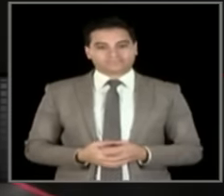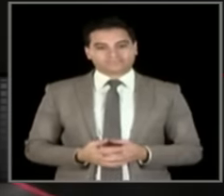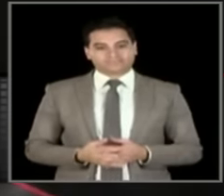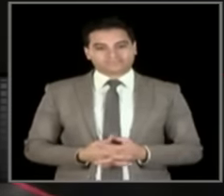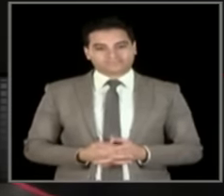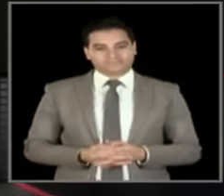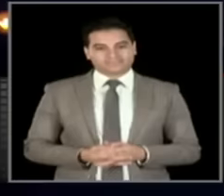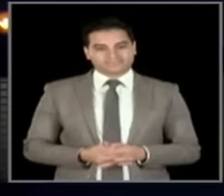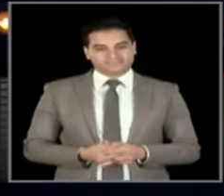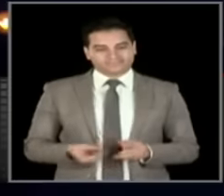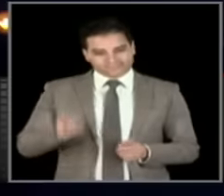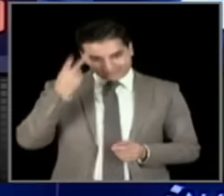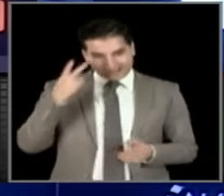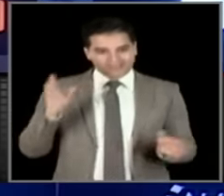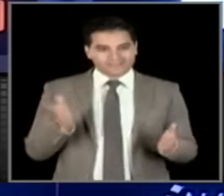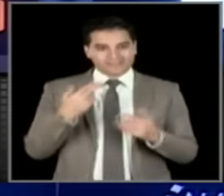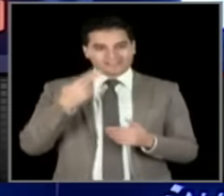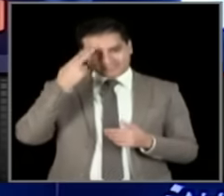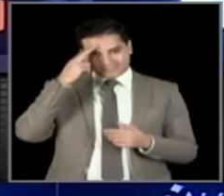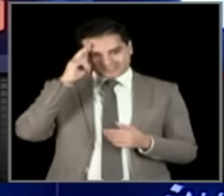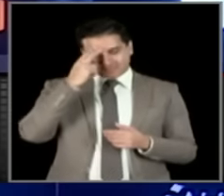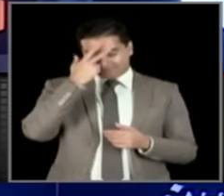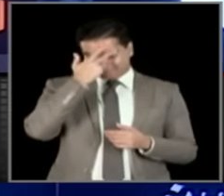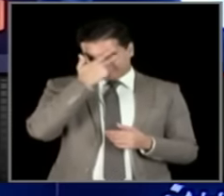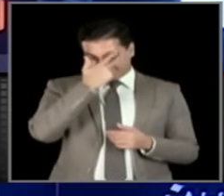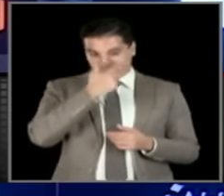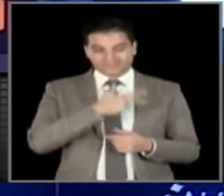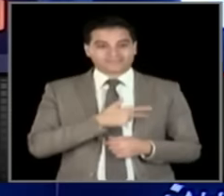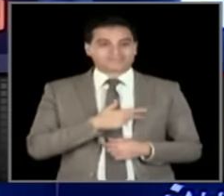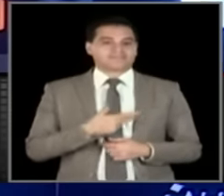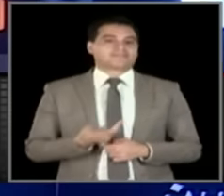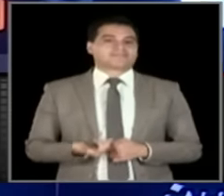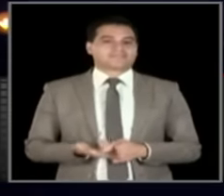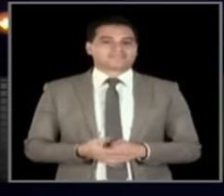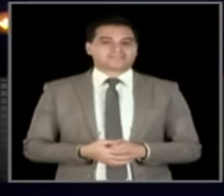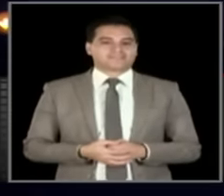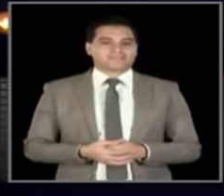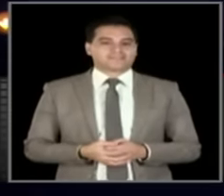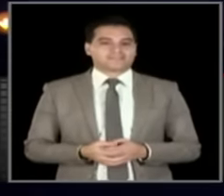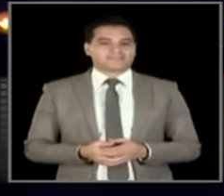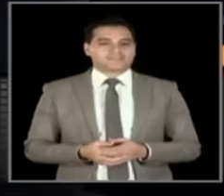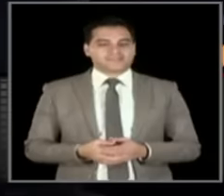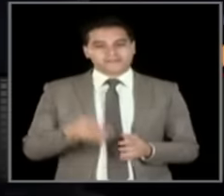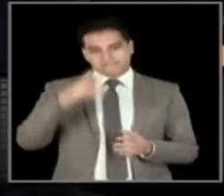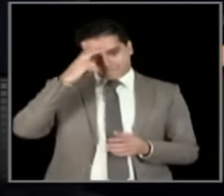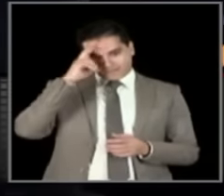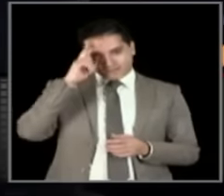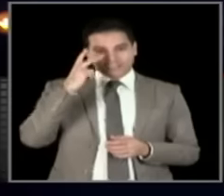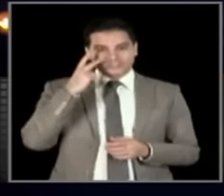هألف اسم. هتألف اسم؟ أه. أورسلا كوربيرو. مين شاف المسلسل؟ شفناه